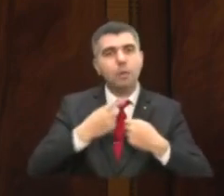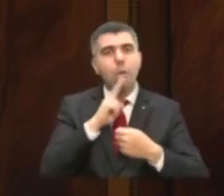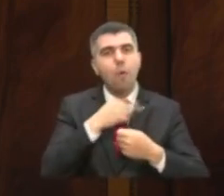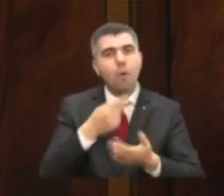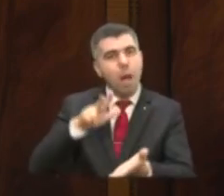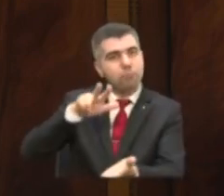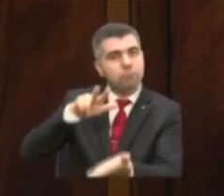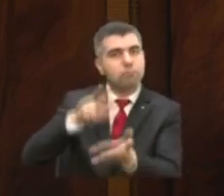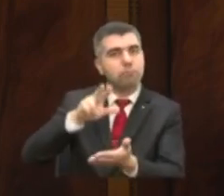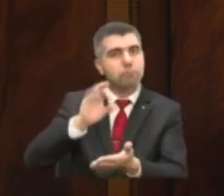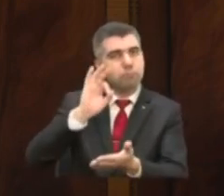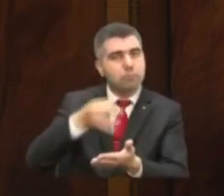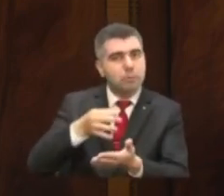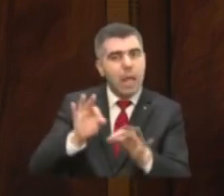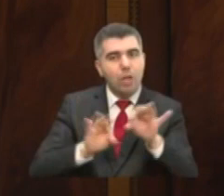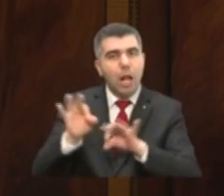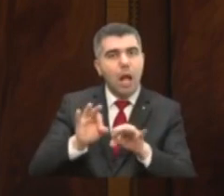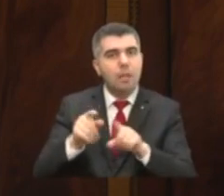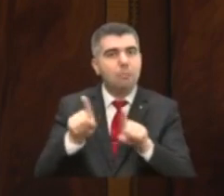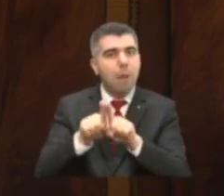الاعاقه باجراءات غير مسبوقه.